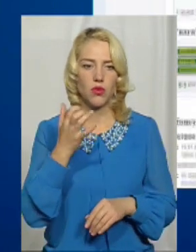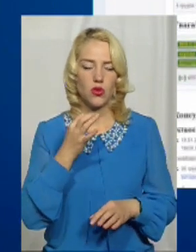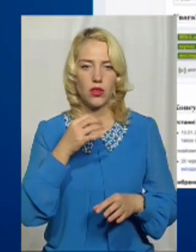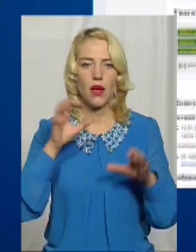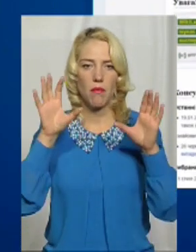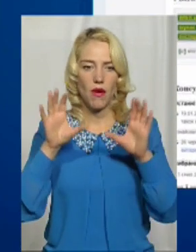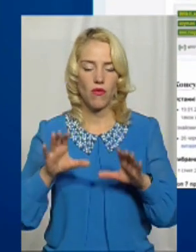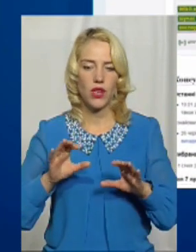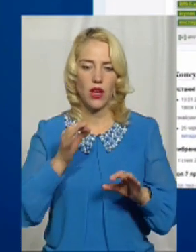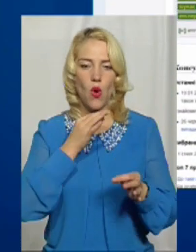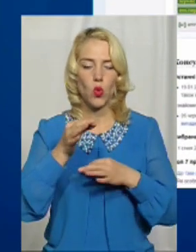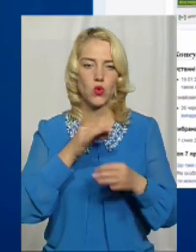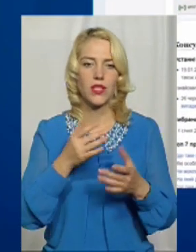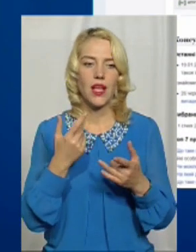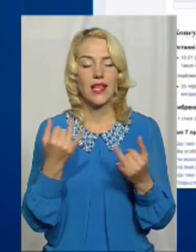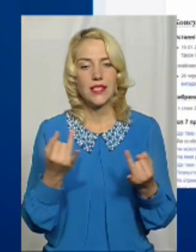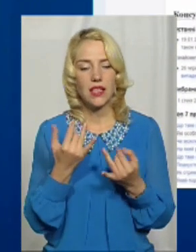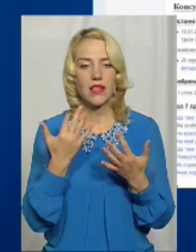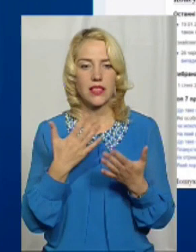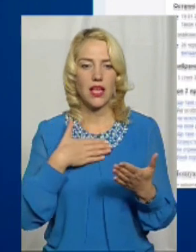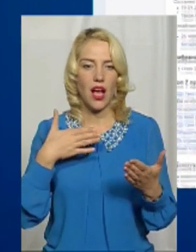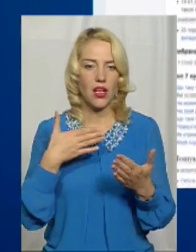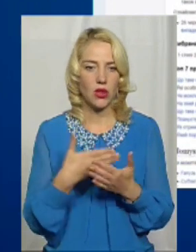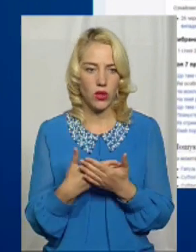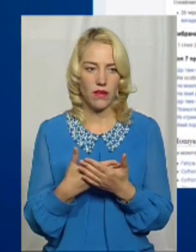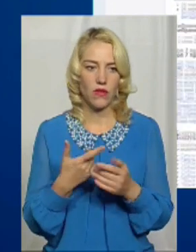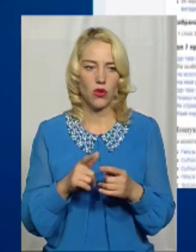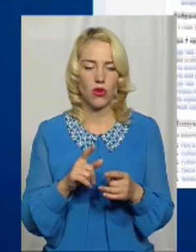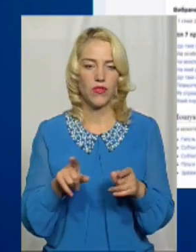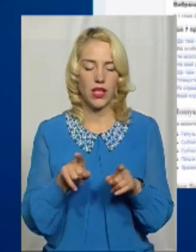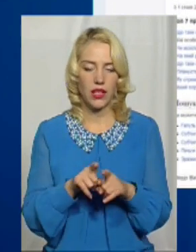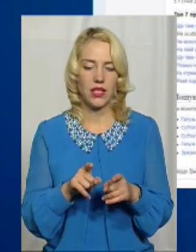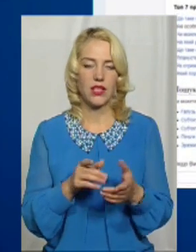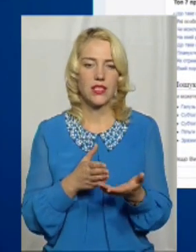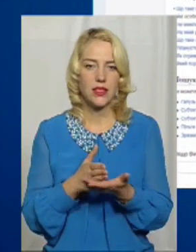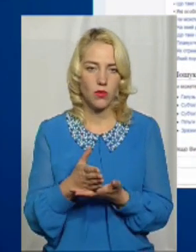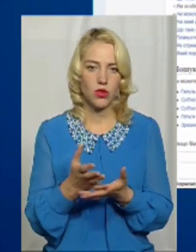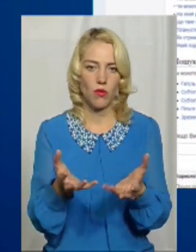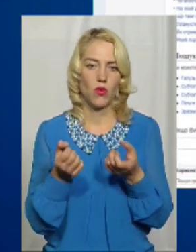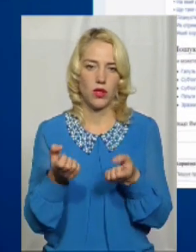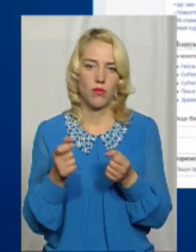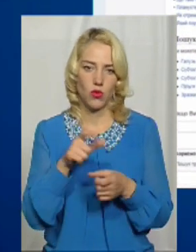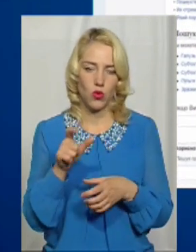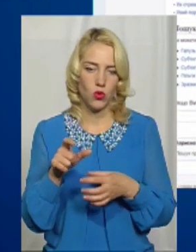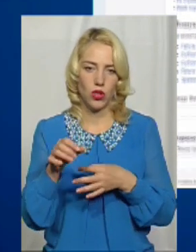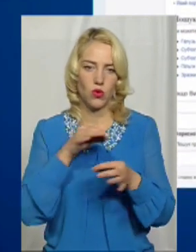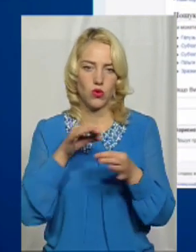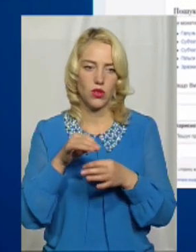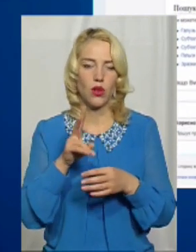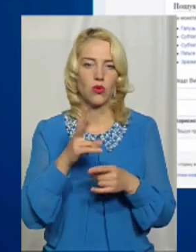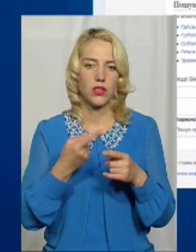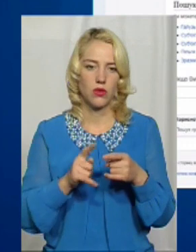цікаво, наскільки активно практикують отримувати консультації у такий спосіб, у такий саме спосіб, у ті, хто її потребує.